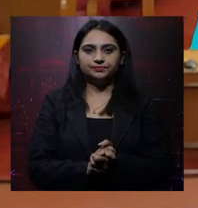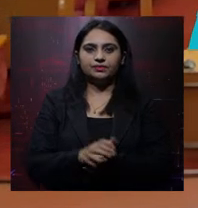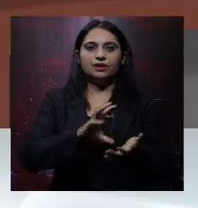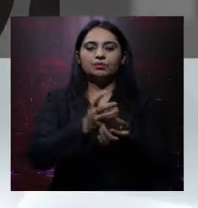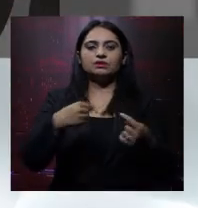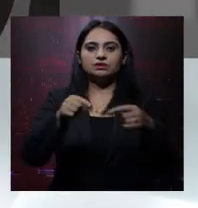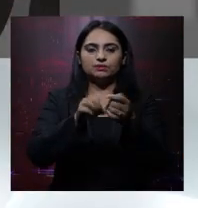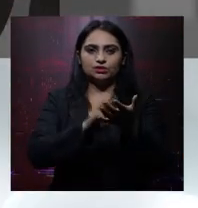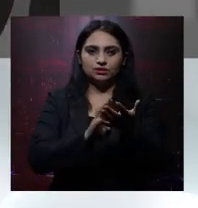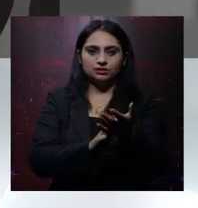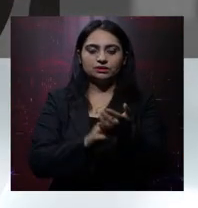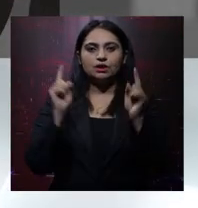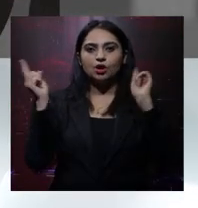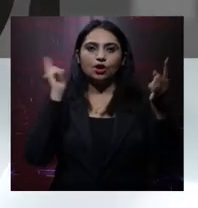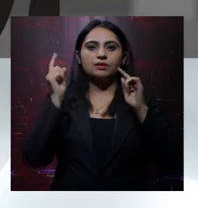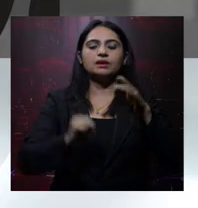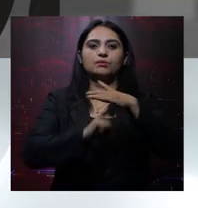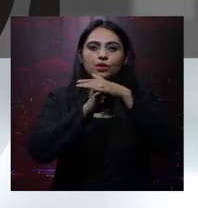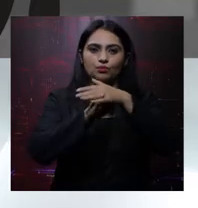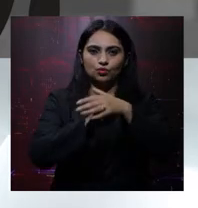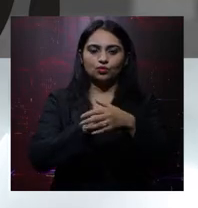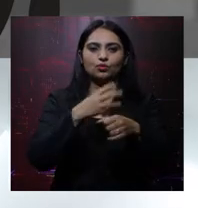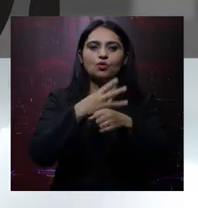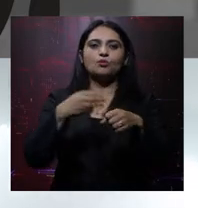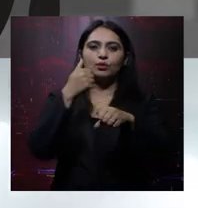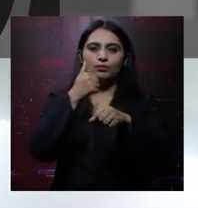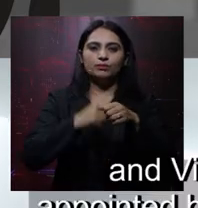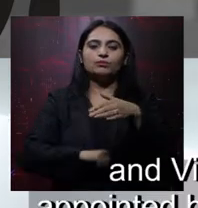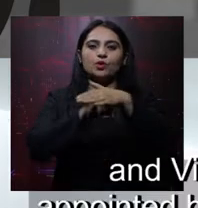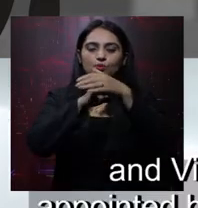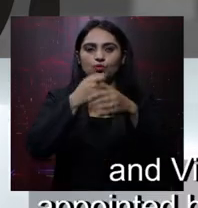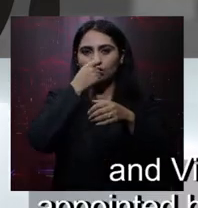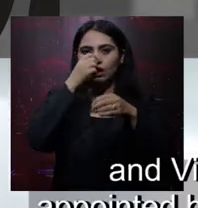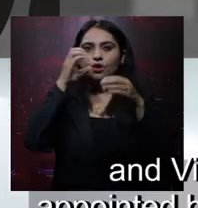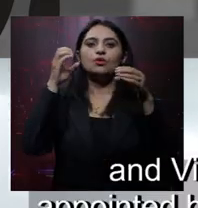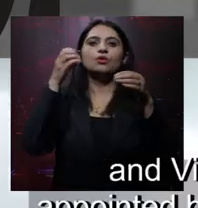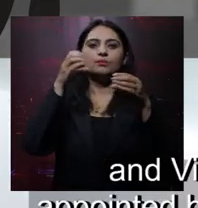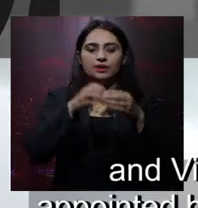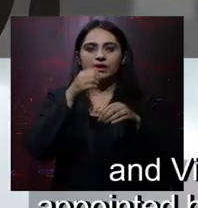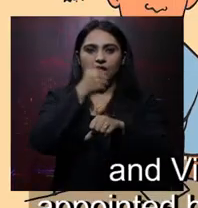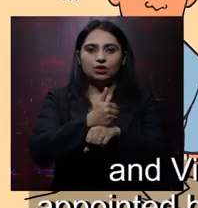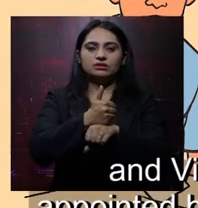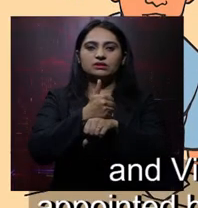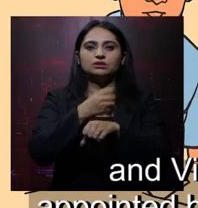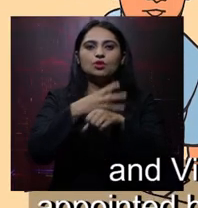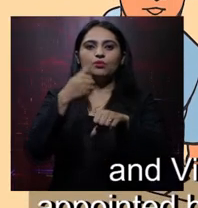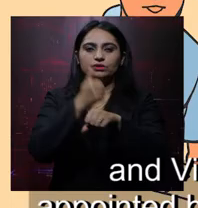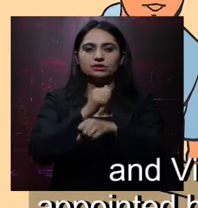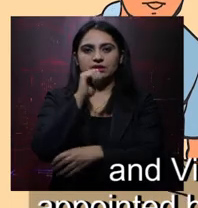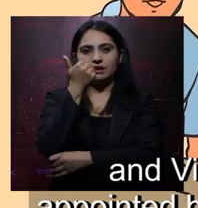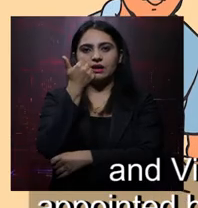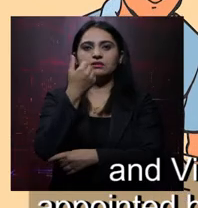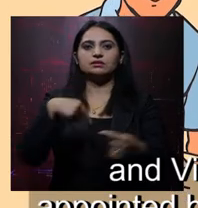प्रदेश सभाका सदस्य नगरपालिकाका प्रमुख र उपप्रमुख तथा गाउँपालिकाका अध्यक्ष र उपाध्यक्षले राष्ट्रिय